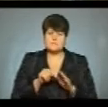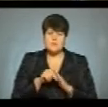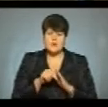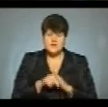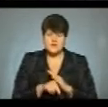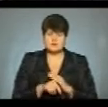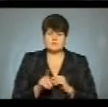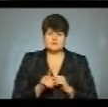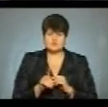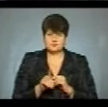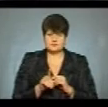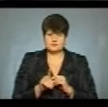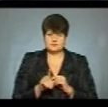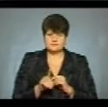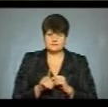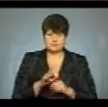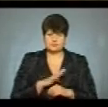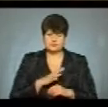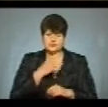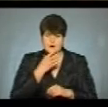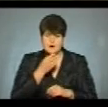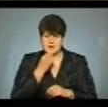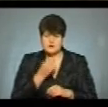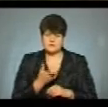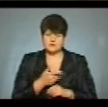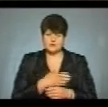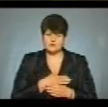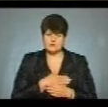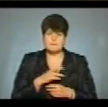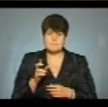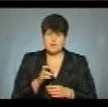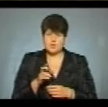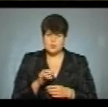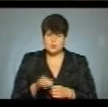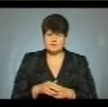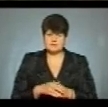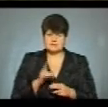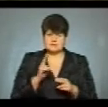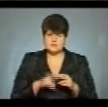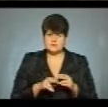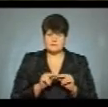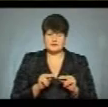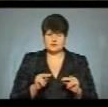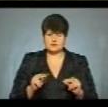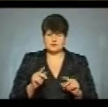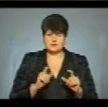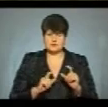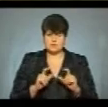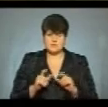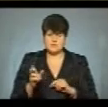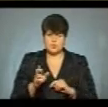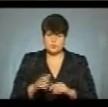що, що було гарно. Він любив біологію, закінчував педінститут